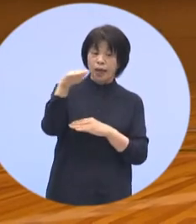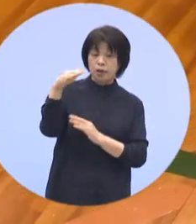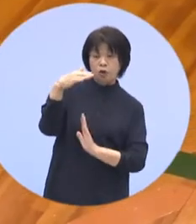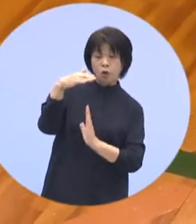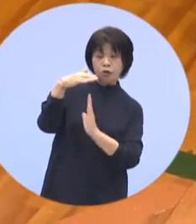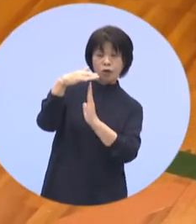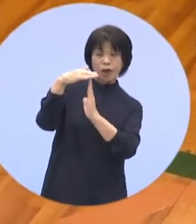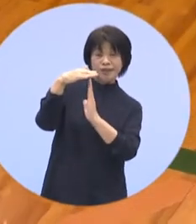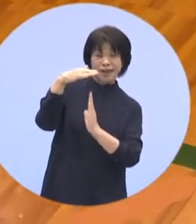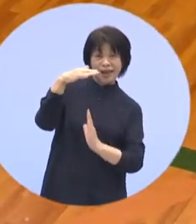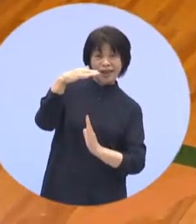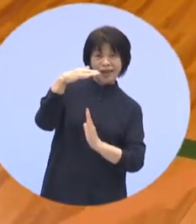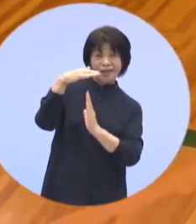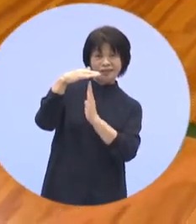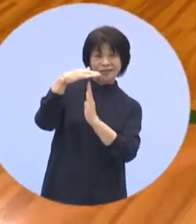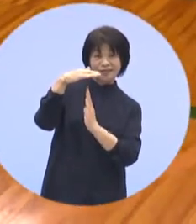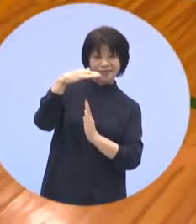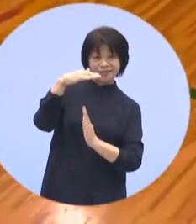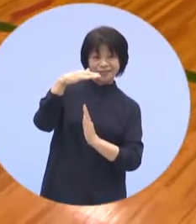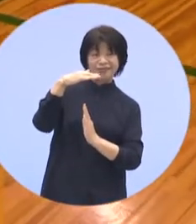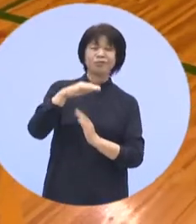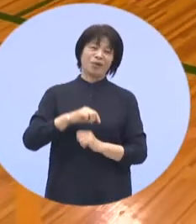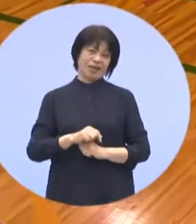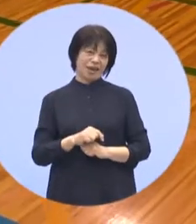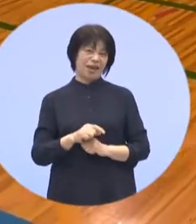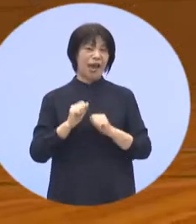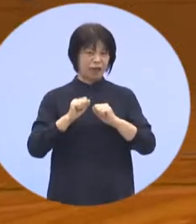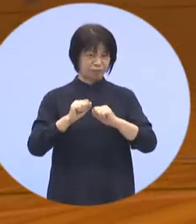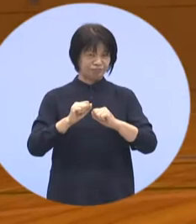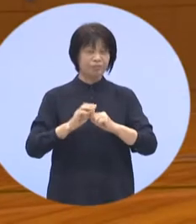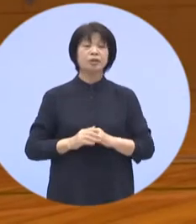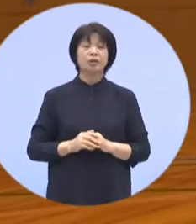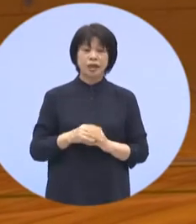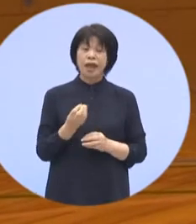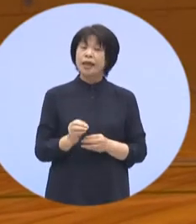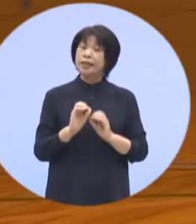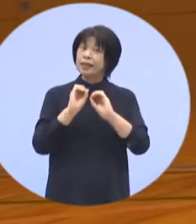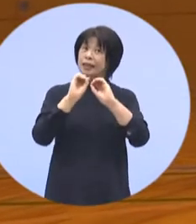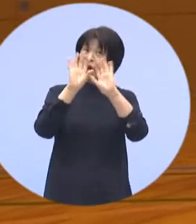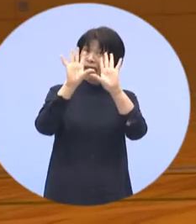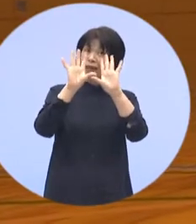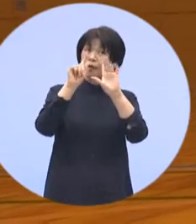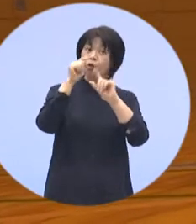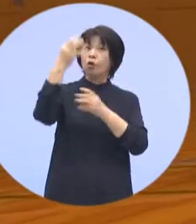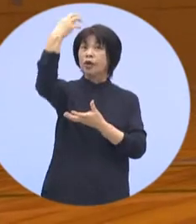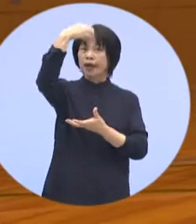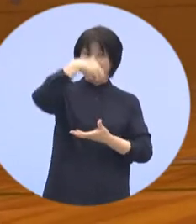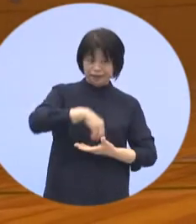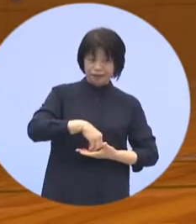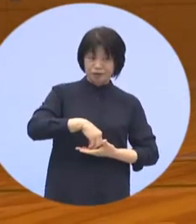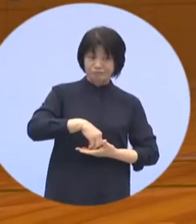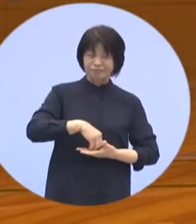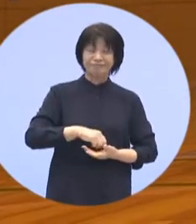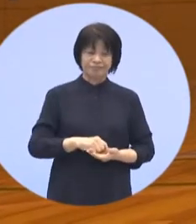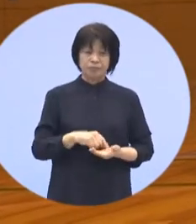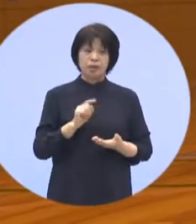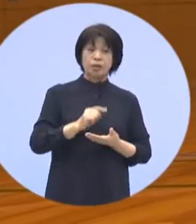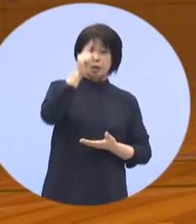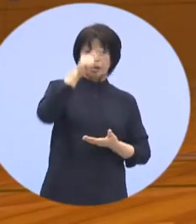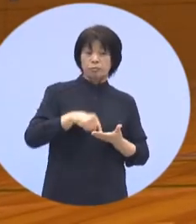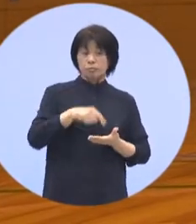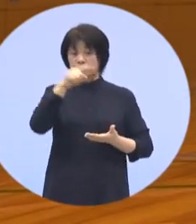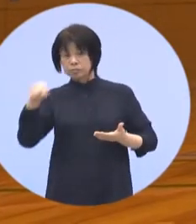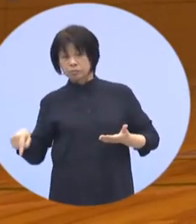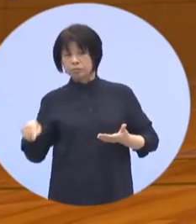井スレスレまで上げてしっかりここに帰ってくるように練習すること